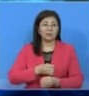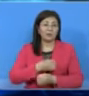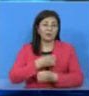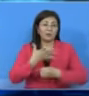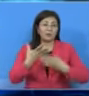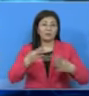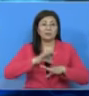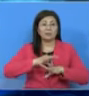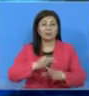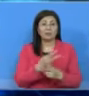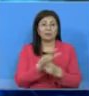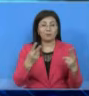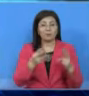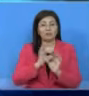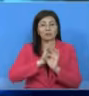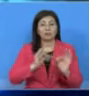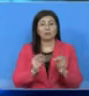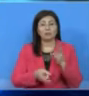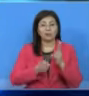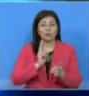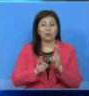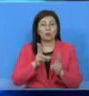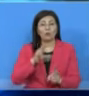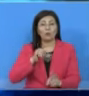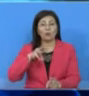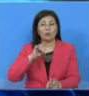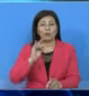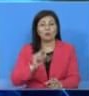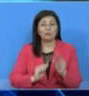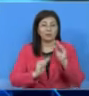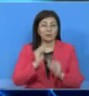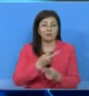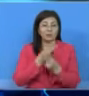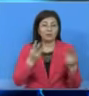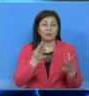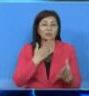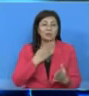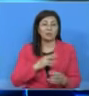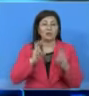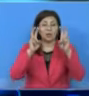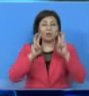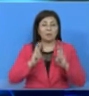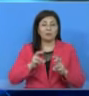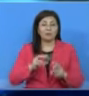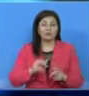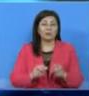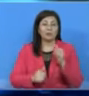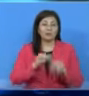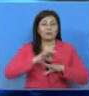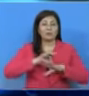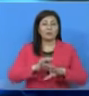дастархан. Были представлены особенности изготовления кумыса, национальная выставка и показ народных обычаев. Этнофестиваль